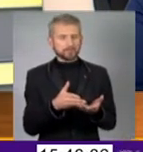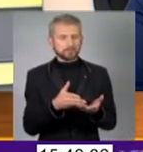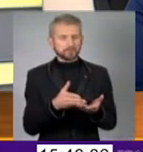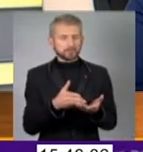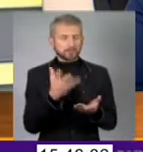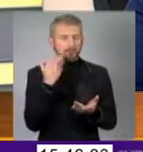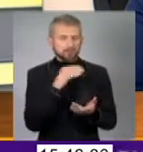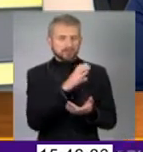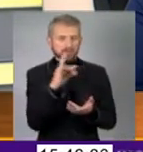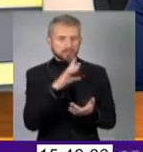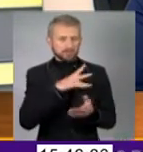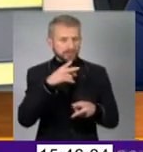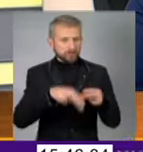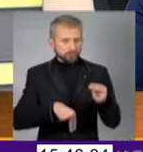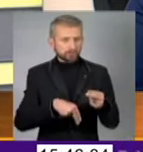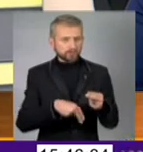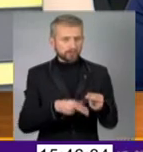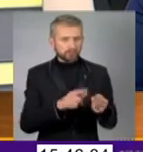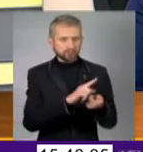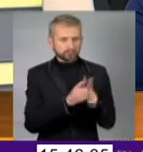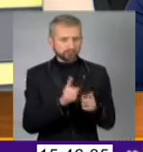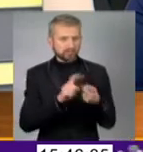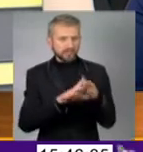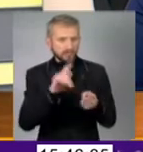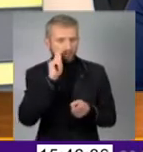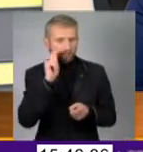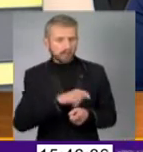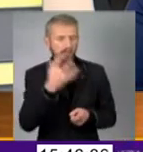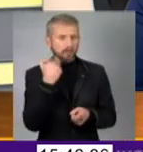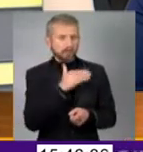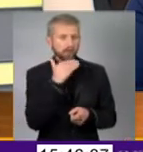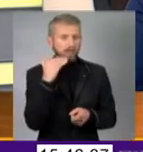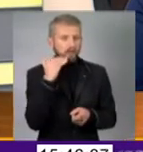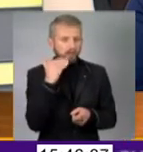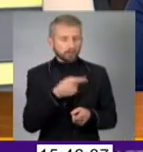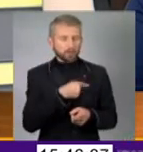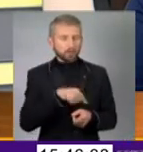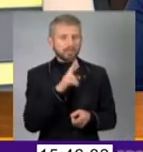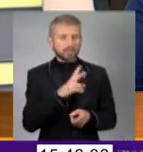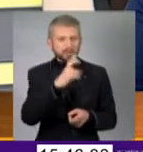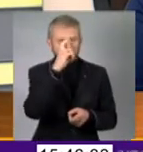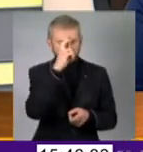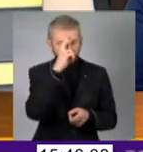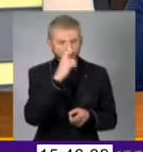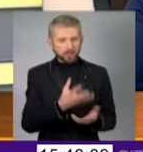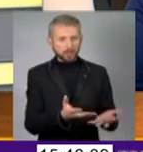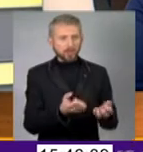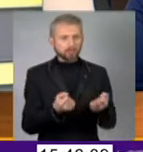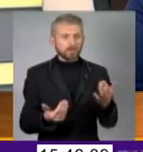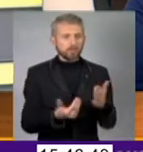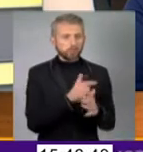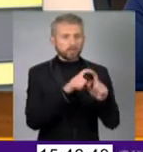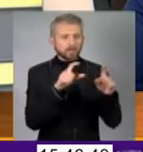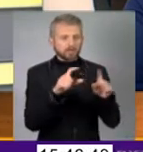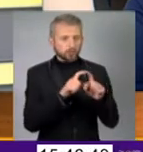радянського простору в сучасну державу Україна, коли багато ми як держава отримували нові